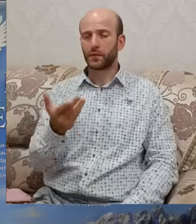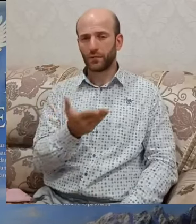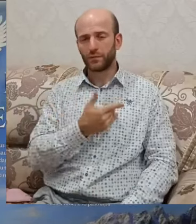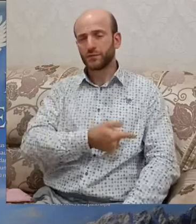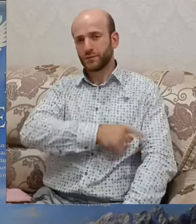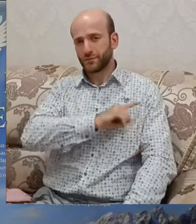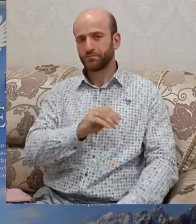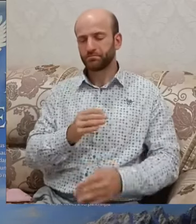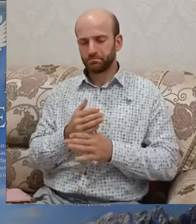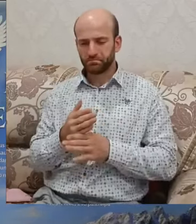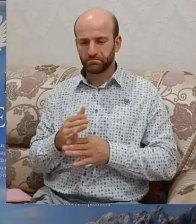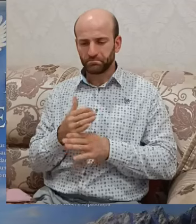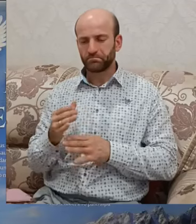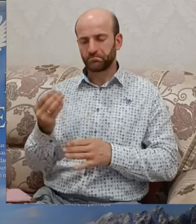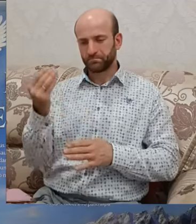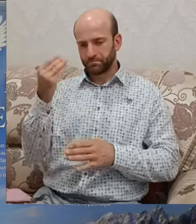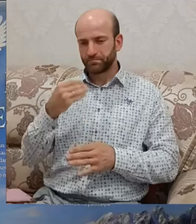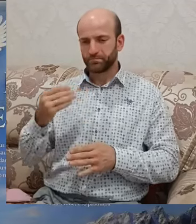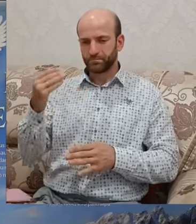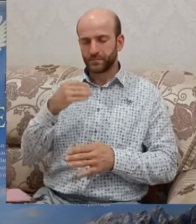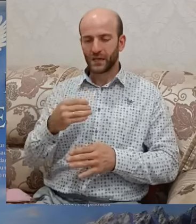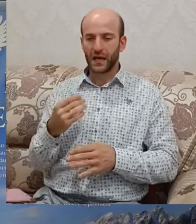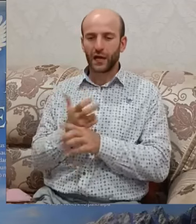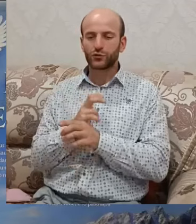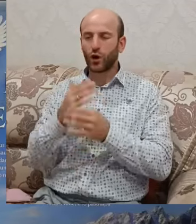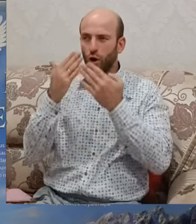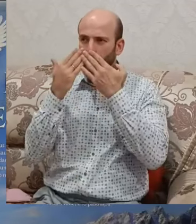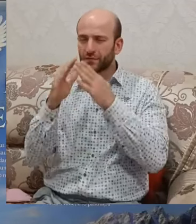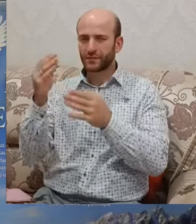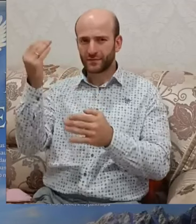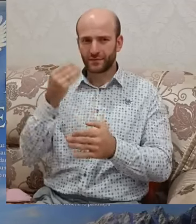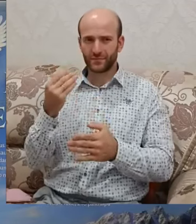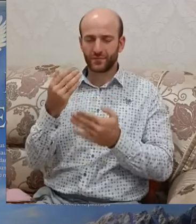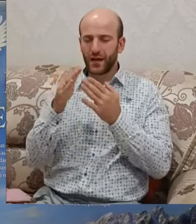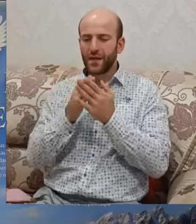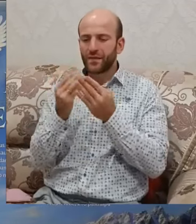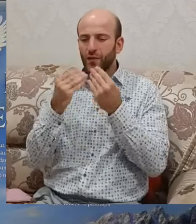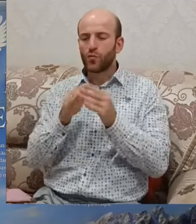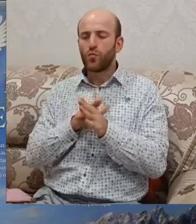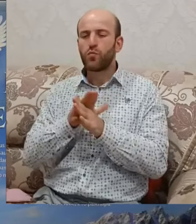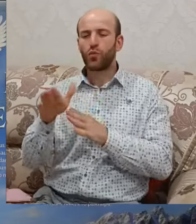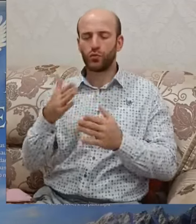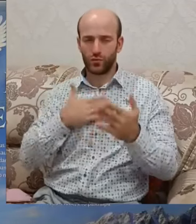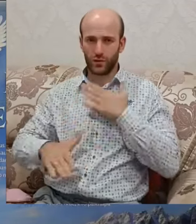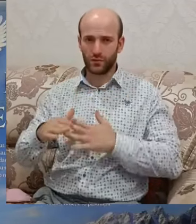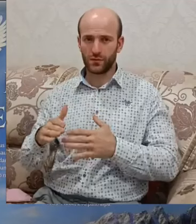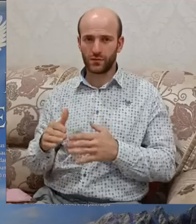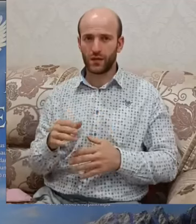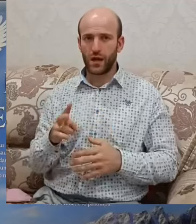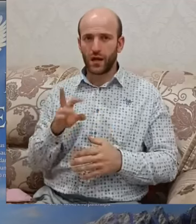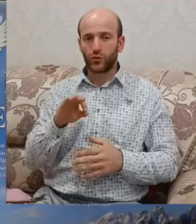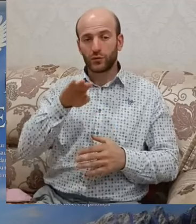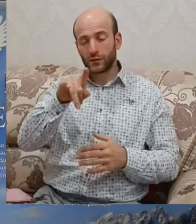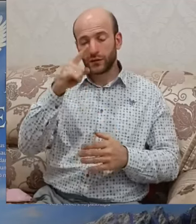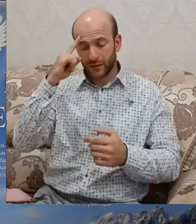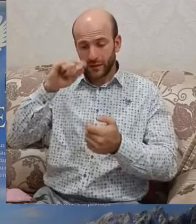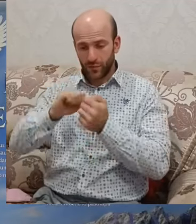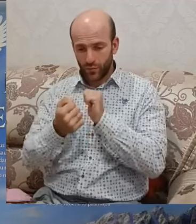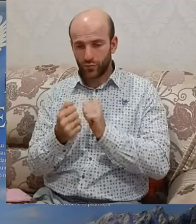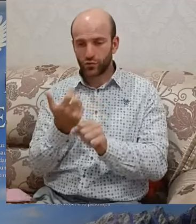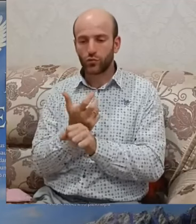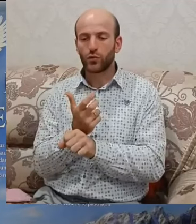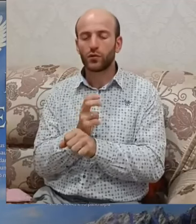дает полную радость. Tačiau atminkite, kad ta pati gyvybė, Но помните, что та же самая жизнь, kuri buvo stiebe